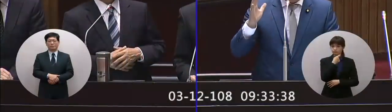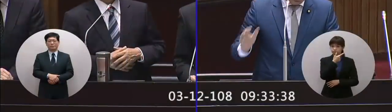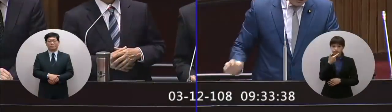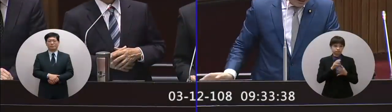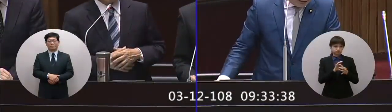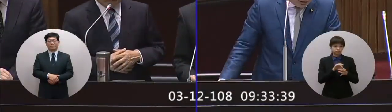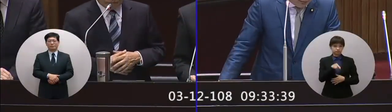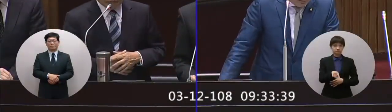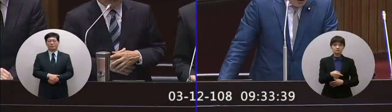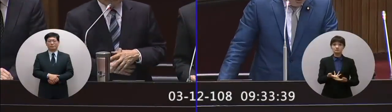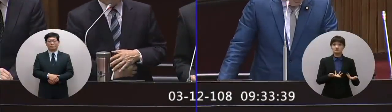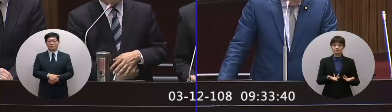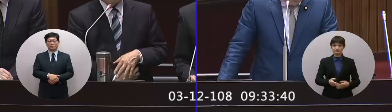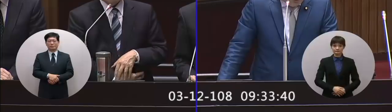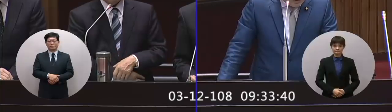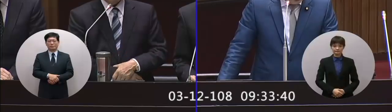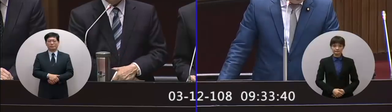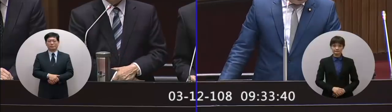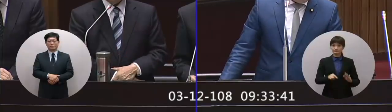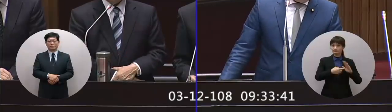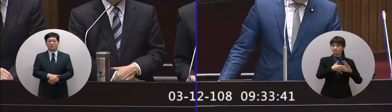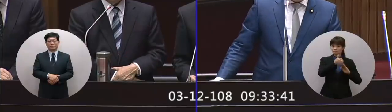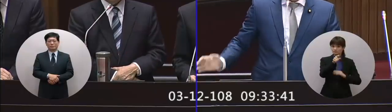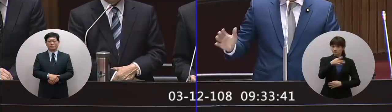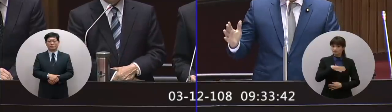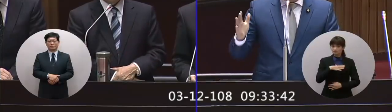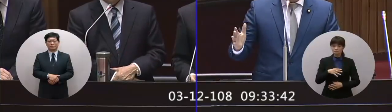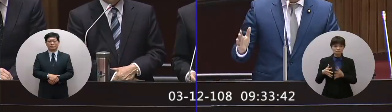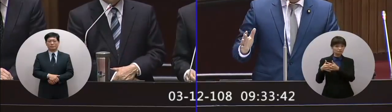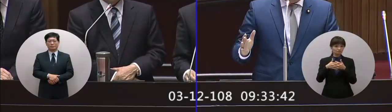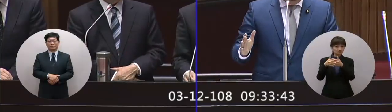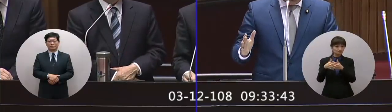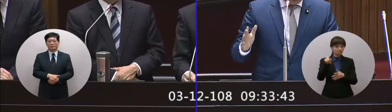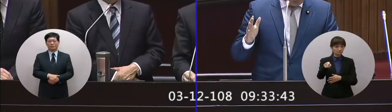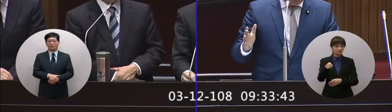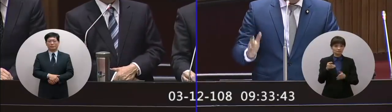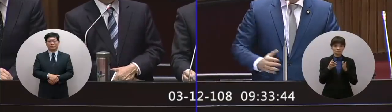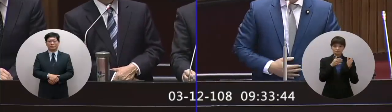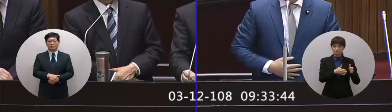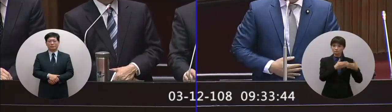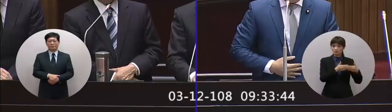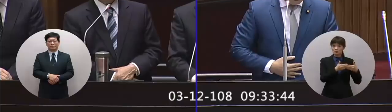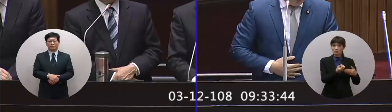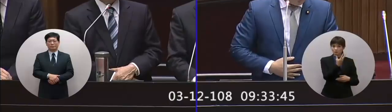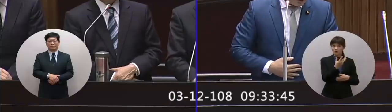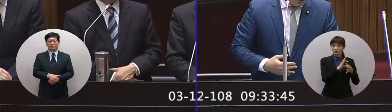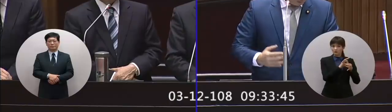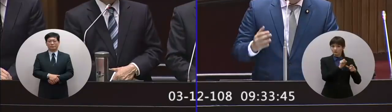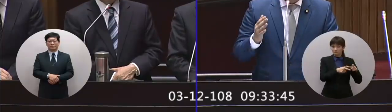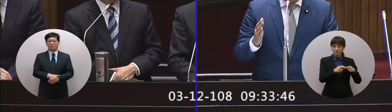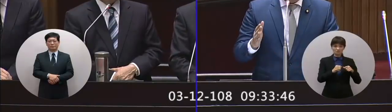关心的这个科技的环境哈。院长，你知道美国为什么强烈抵制华为的5G 设备